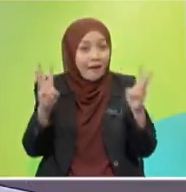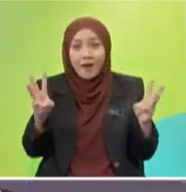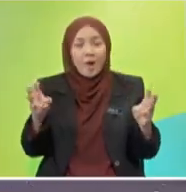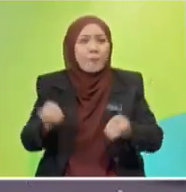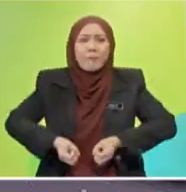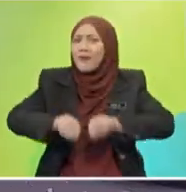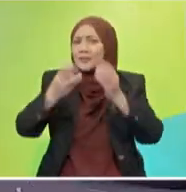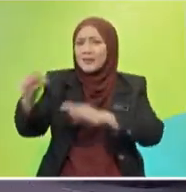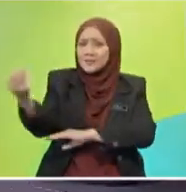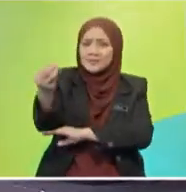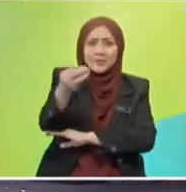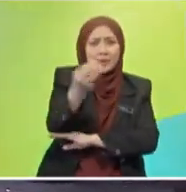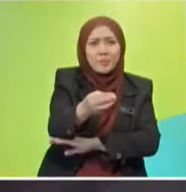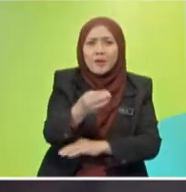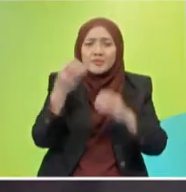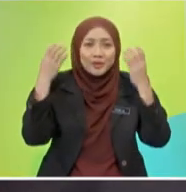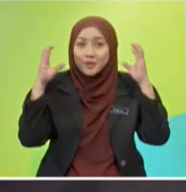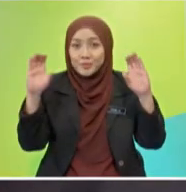banyaknya tanaman